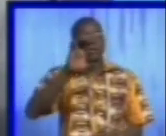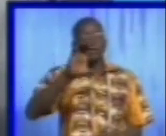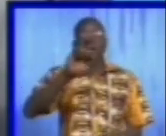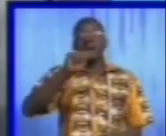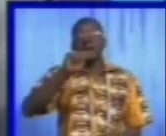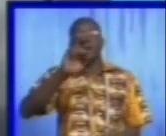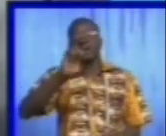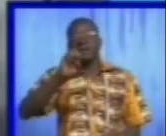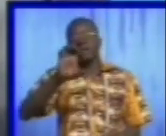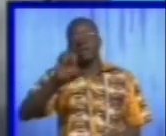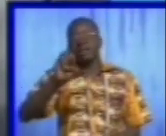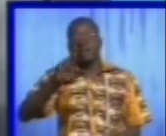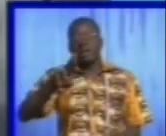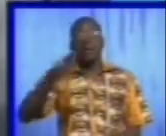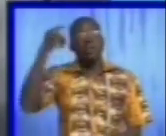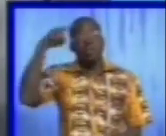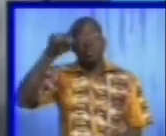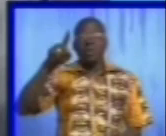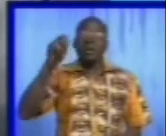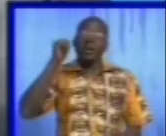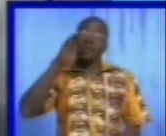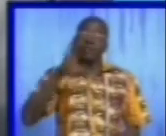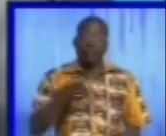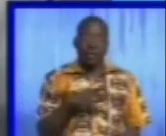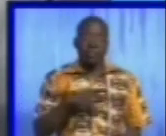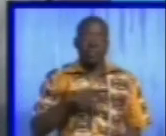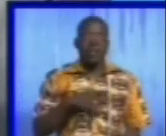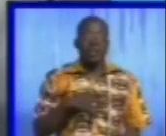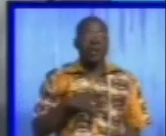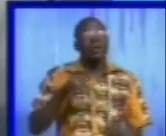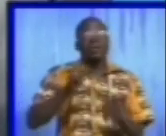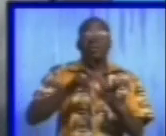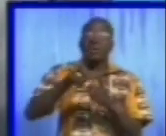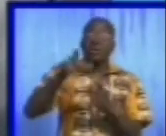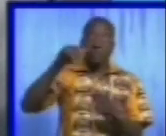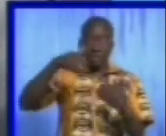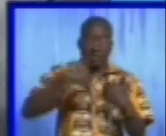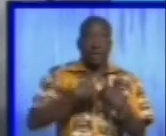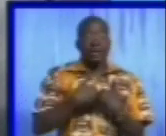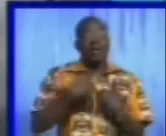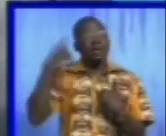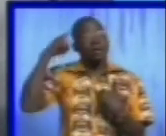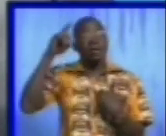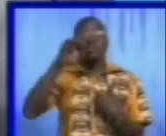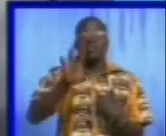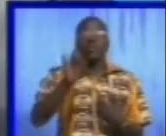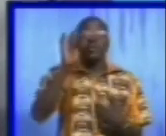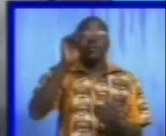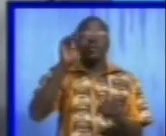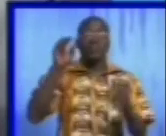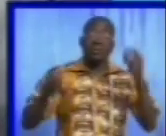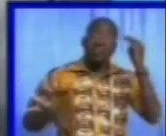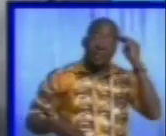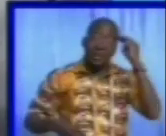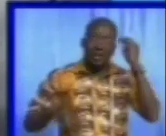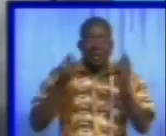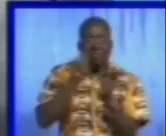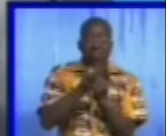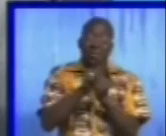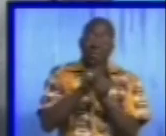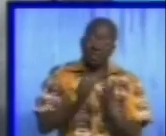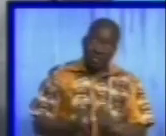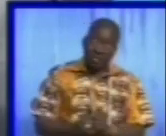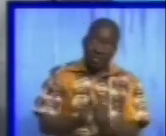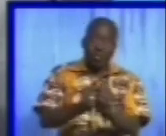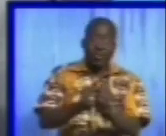pensionnées femmes. Par la suite, lorsqu'il y a la détection de maladies, il y a un petit accompagnement, au moins